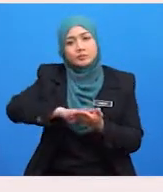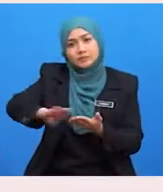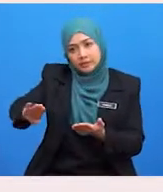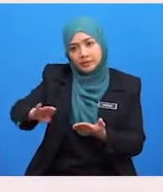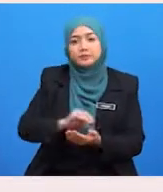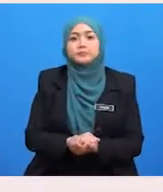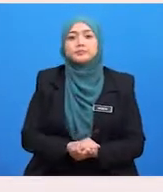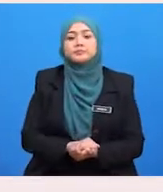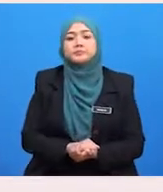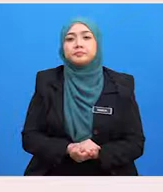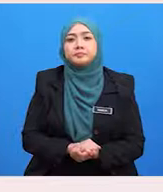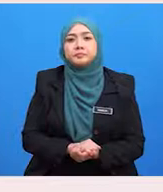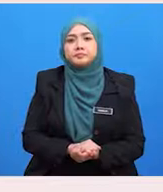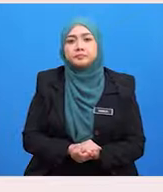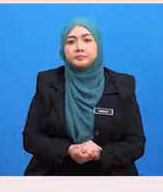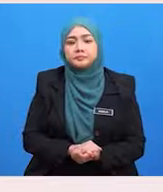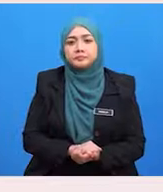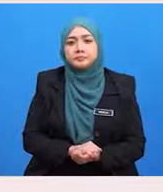akhir tempoh perakaunan.